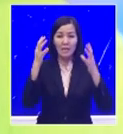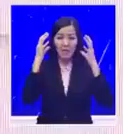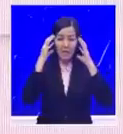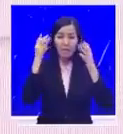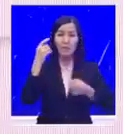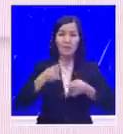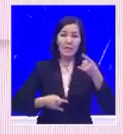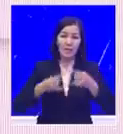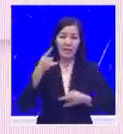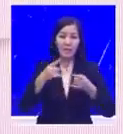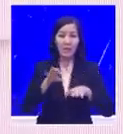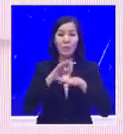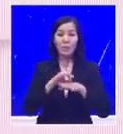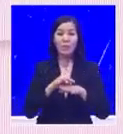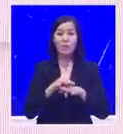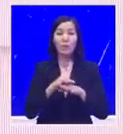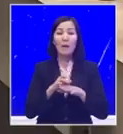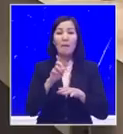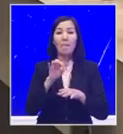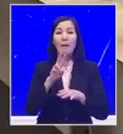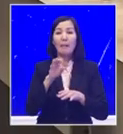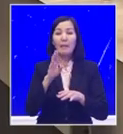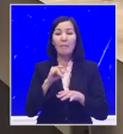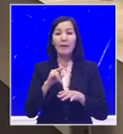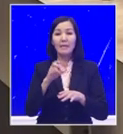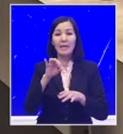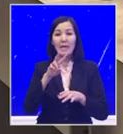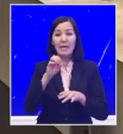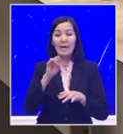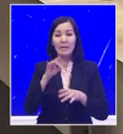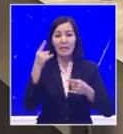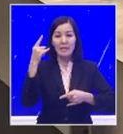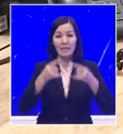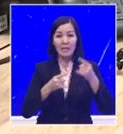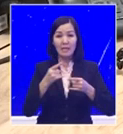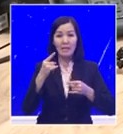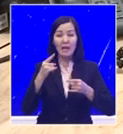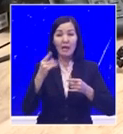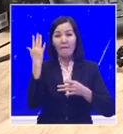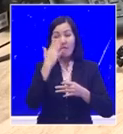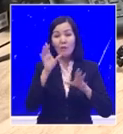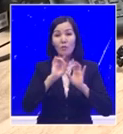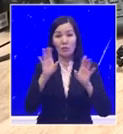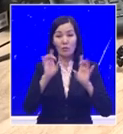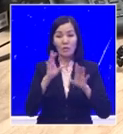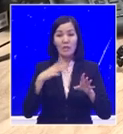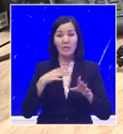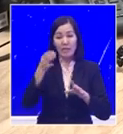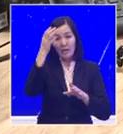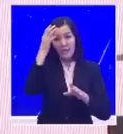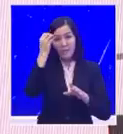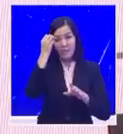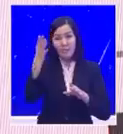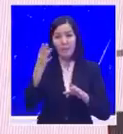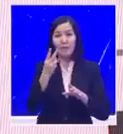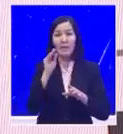телеарна арқылы ұйымдастыру, яғни балапан мен еларна арналары арқылы видео дәріс оқылады. Қазіргі таңда білім және ғылым министрлігі